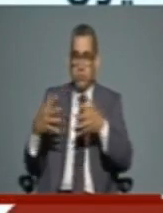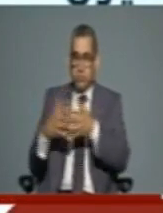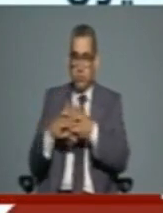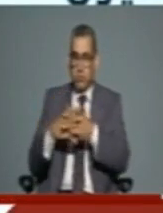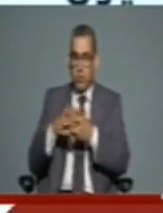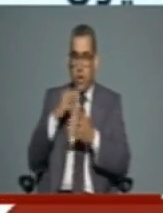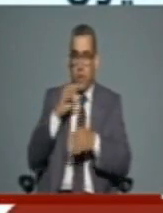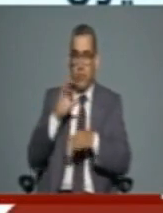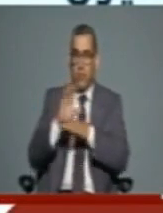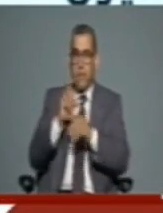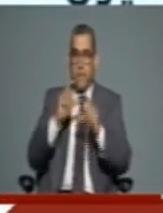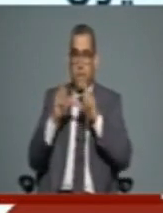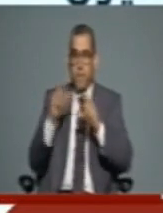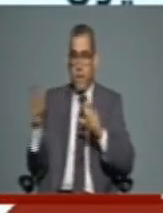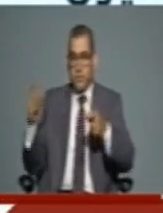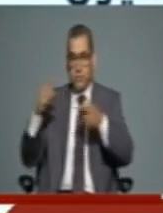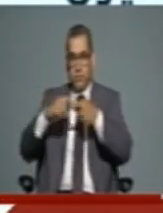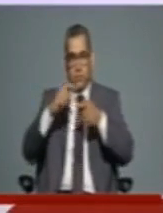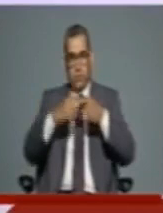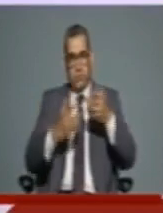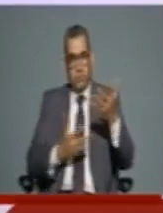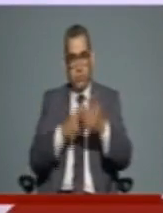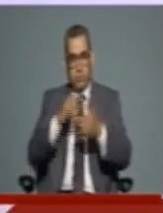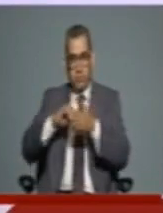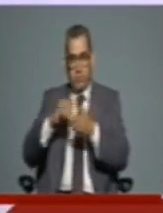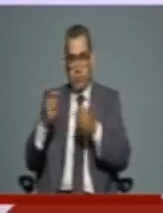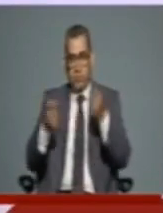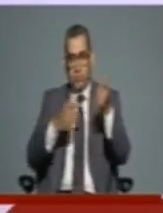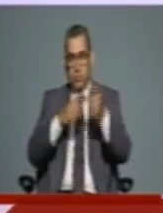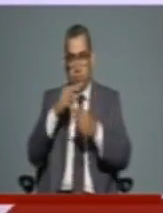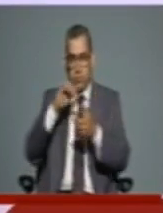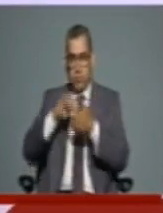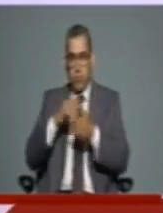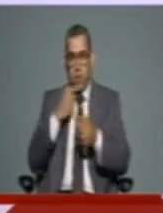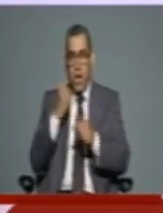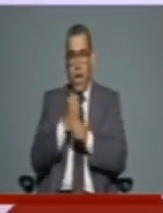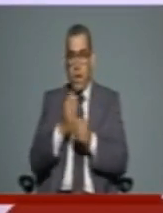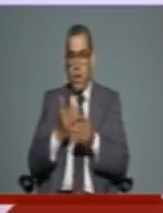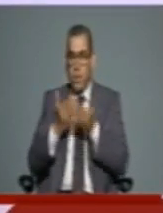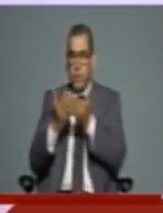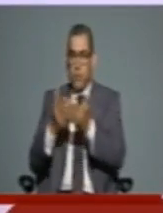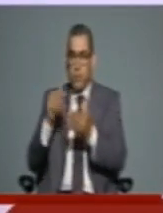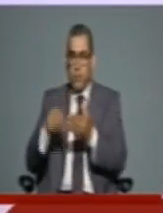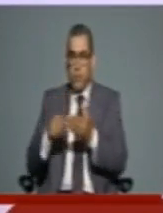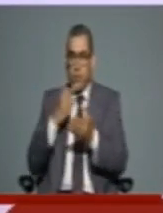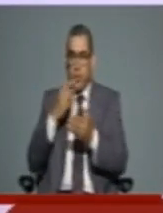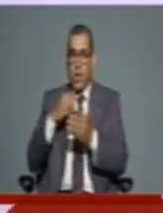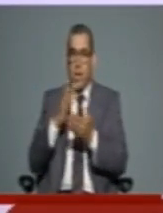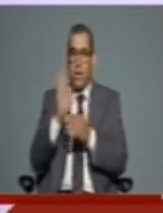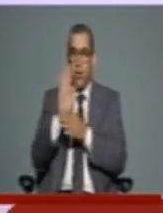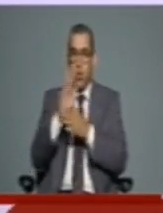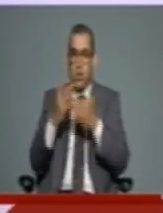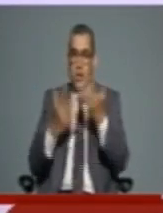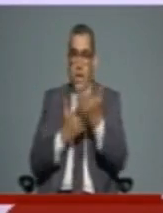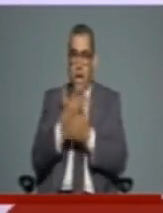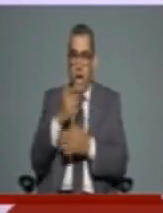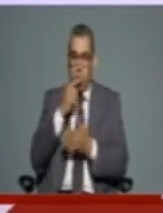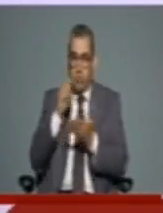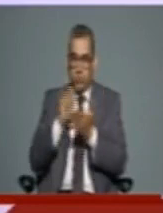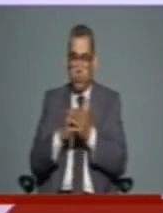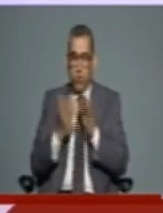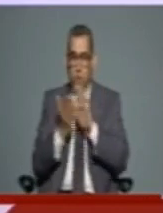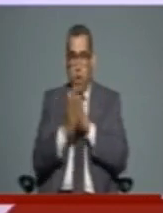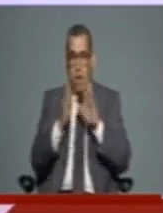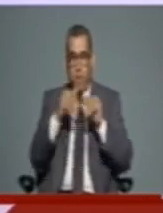البنوك وكثير من البنوك، وأصبحنا نؤدي الخدمة بتاعة السجل التجاري من داخل بنك القاهرة وبنك مصر